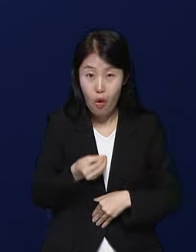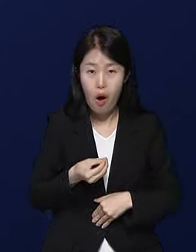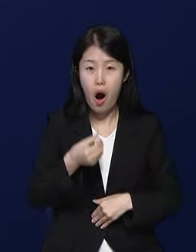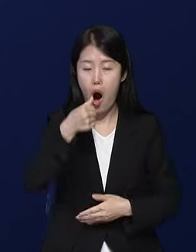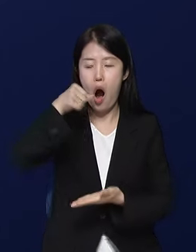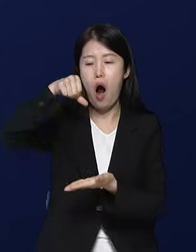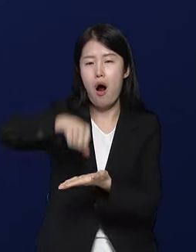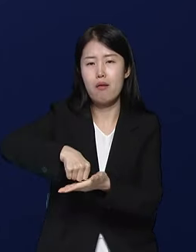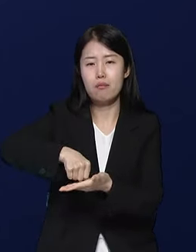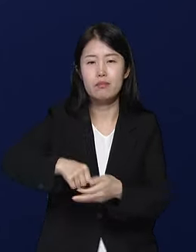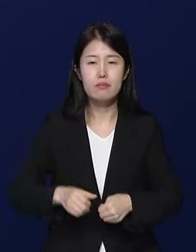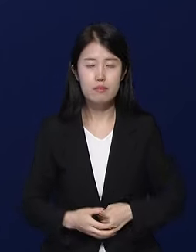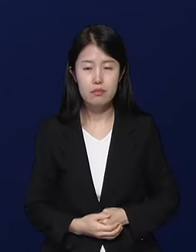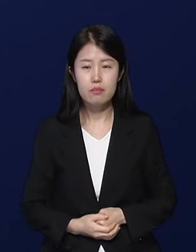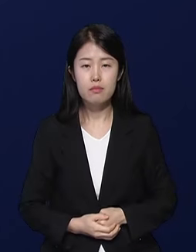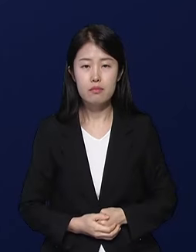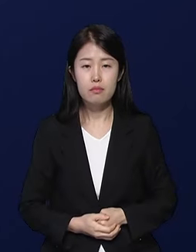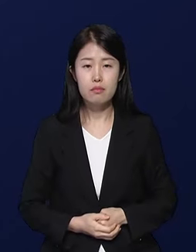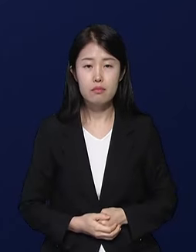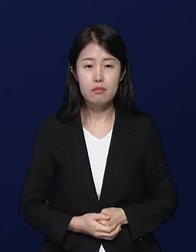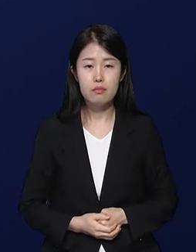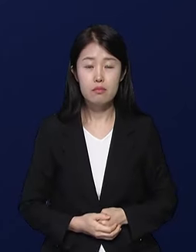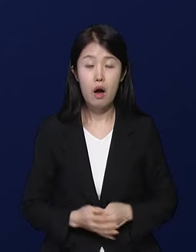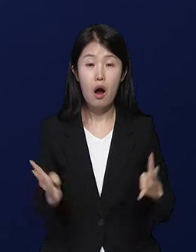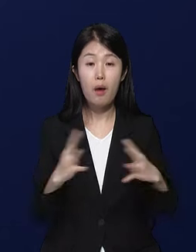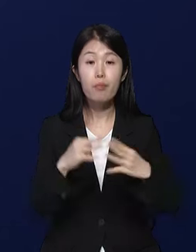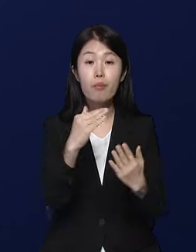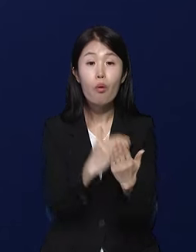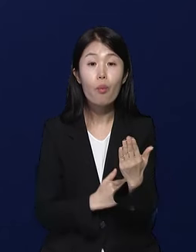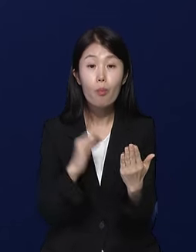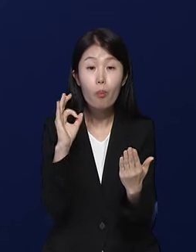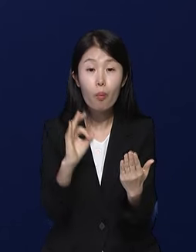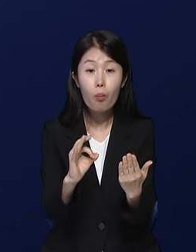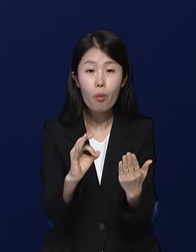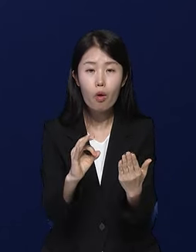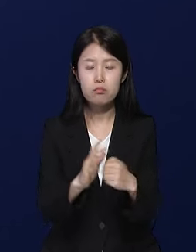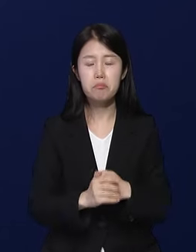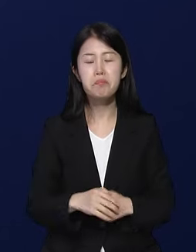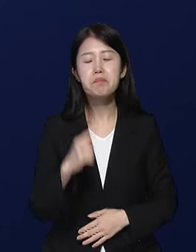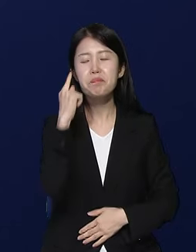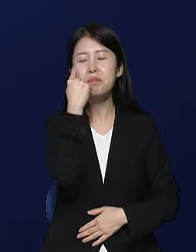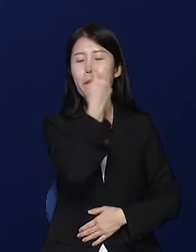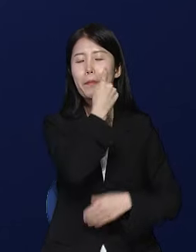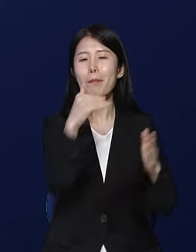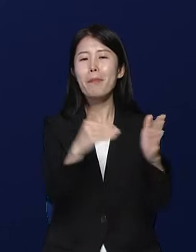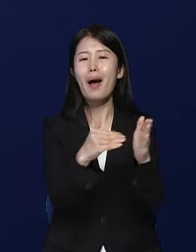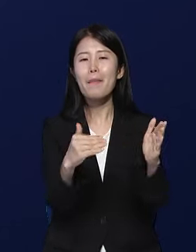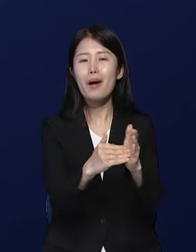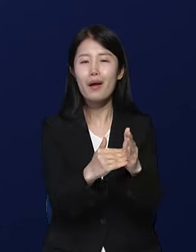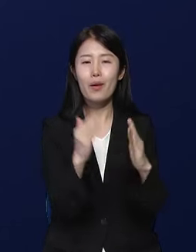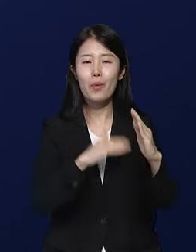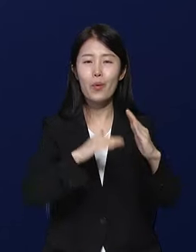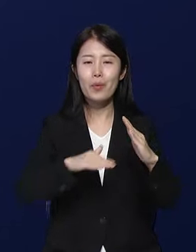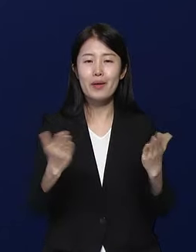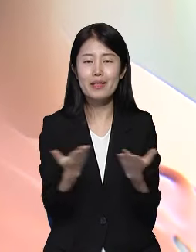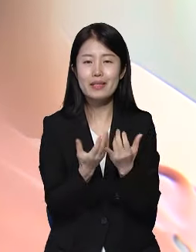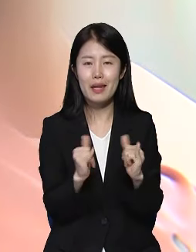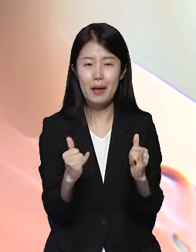대표의 도장을 찍었습니다. 특히 합의서에는 이를 확인했다는 담양군 공무원의 도장이 직접 들어가